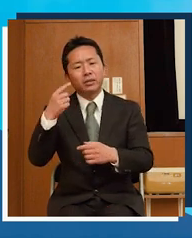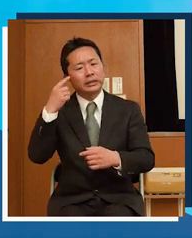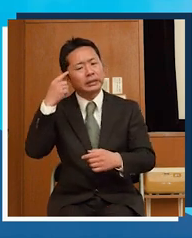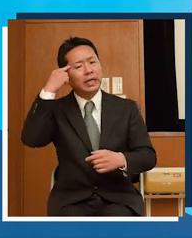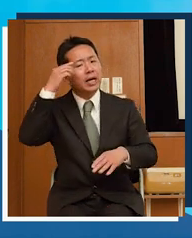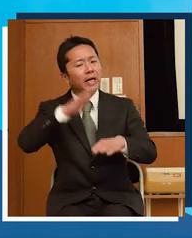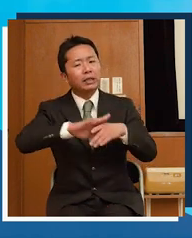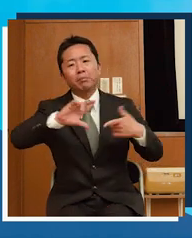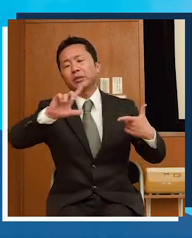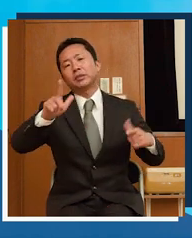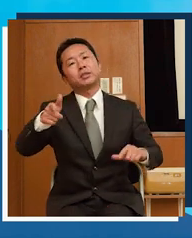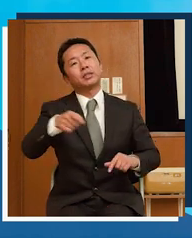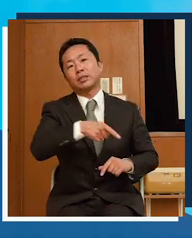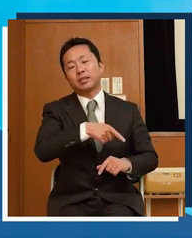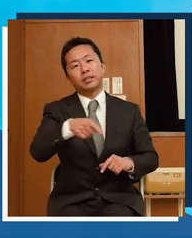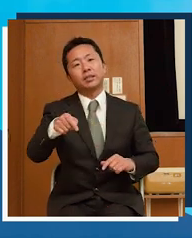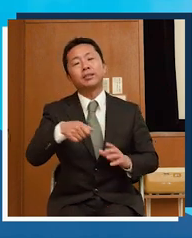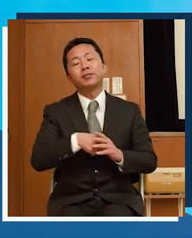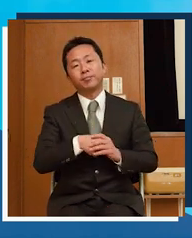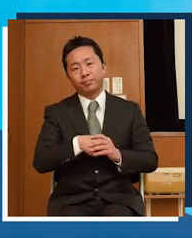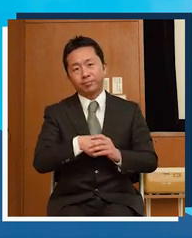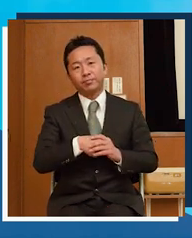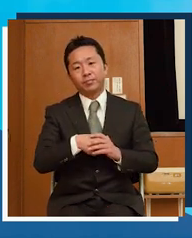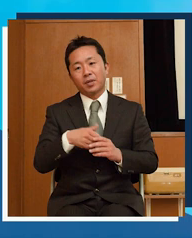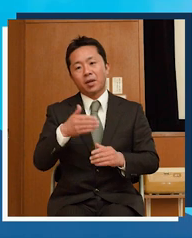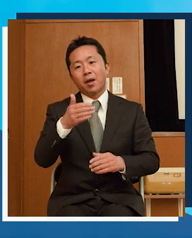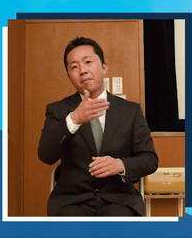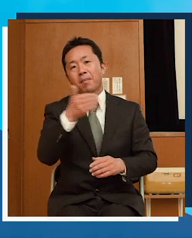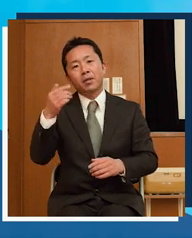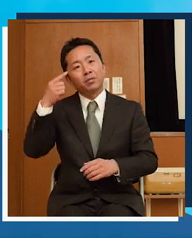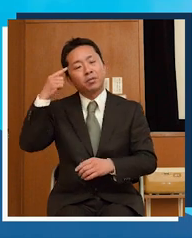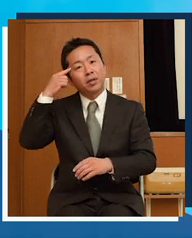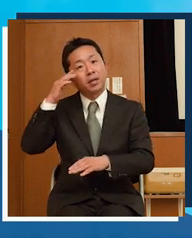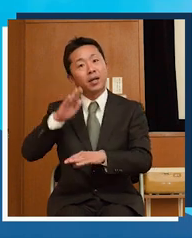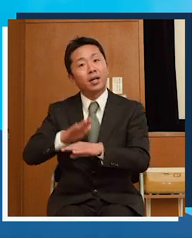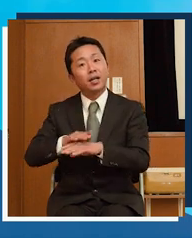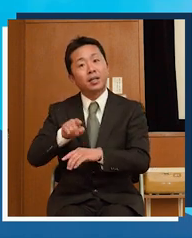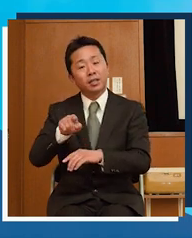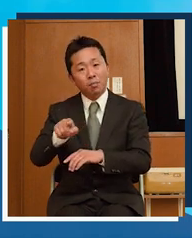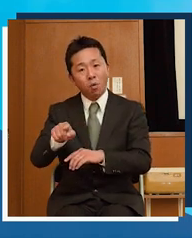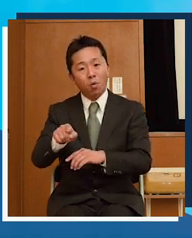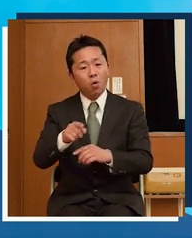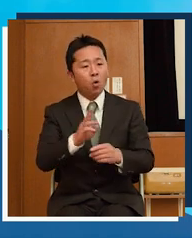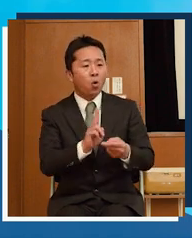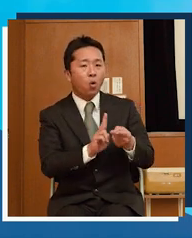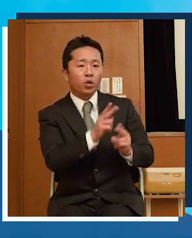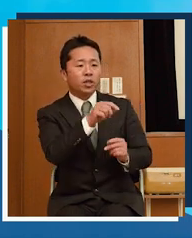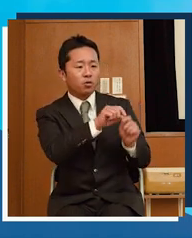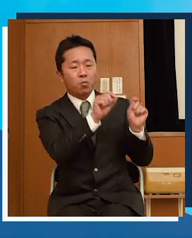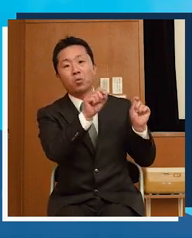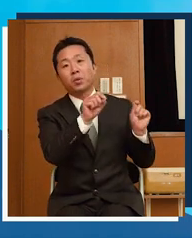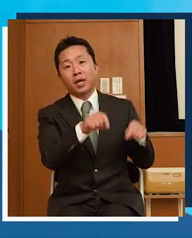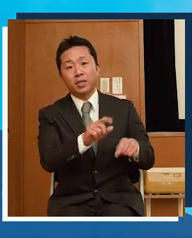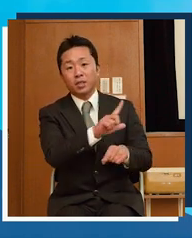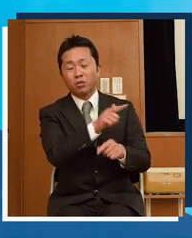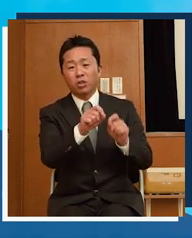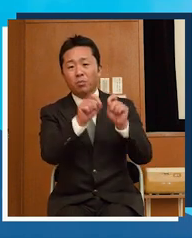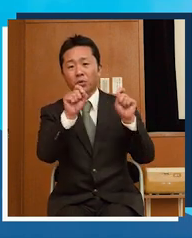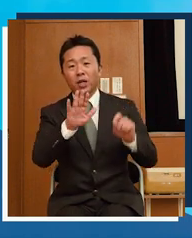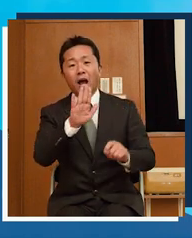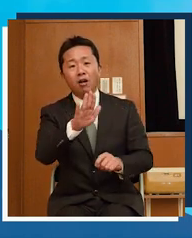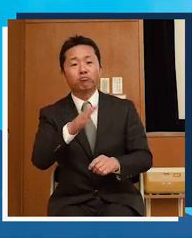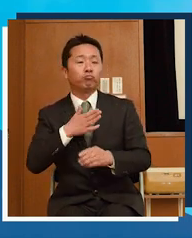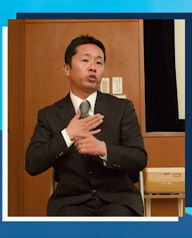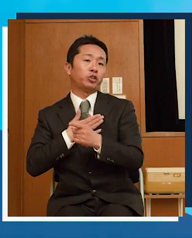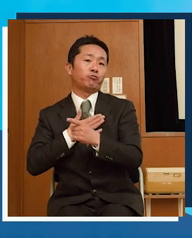思ってることの違いもちろん米国側の皆さんも沖縄で起きてる問題だったり様々な問題があることは